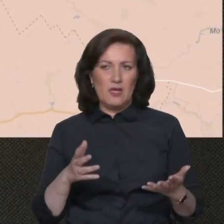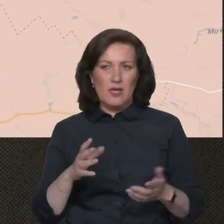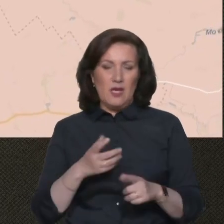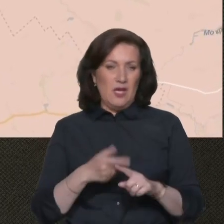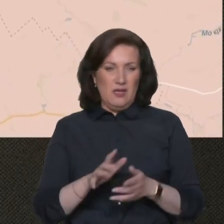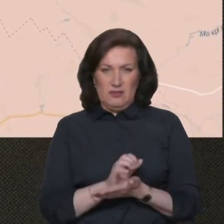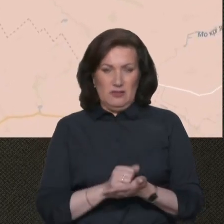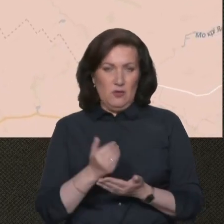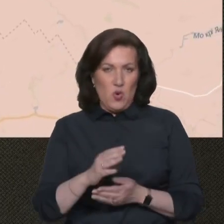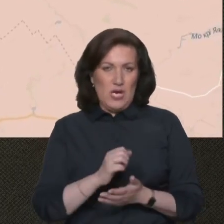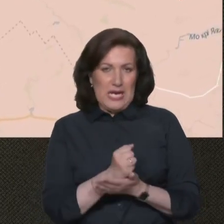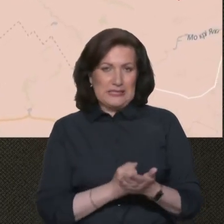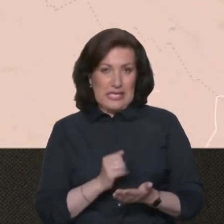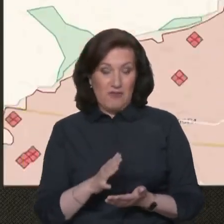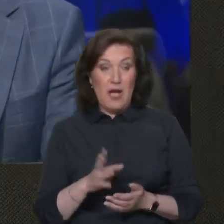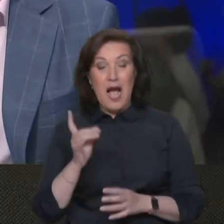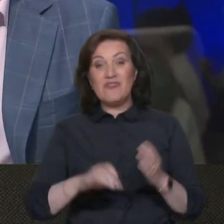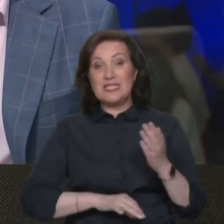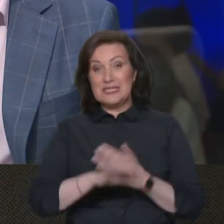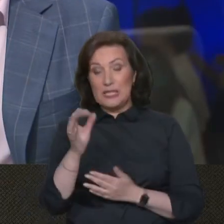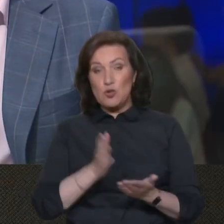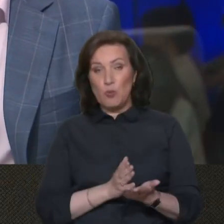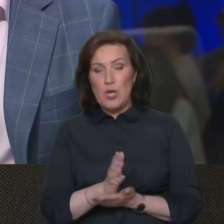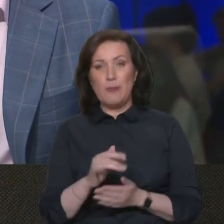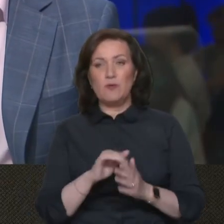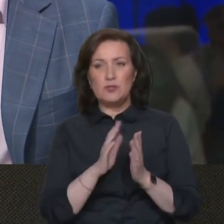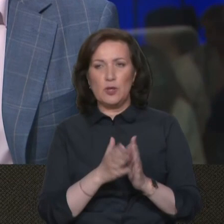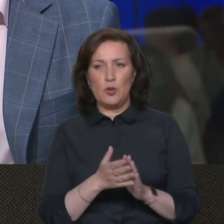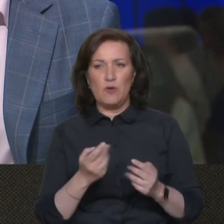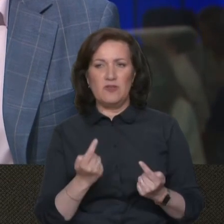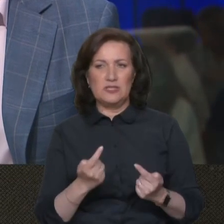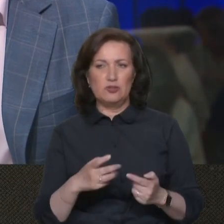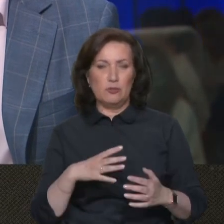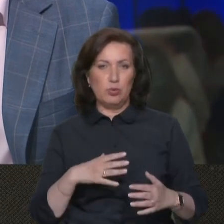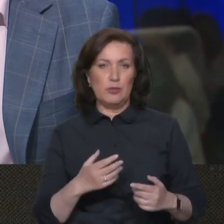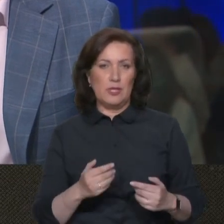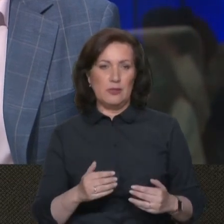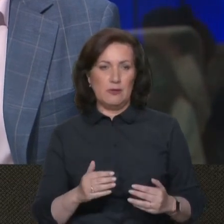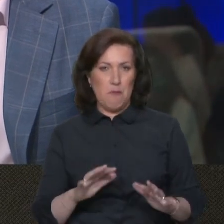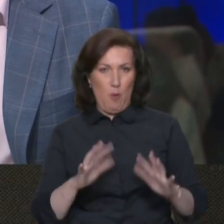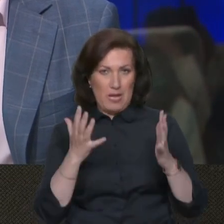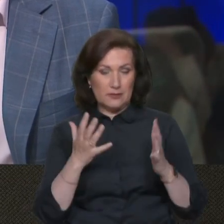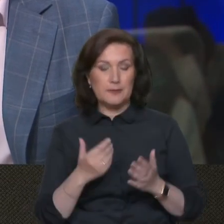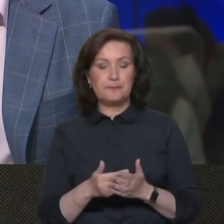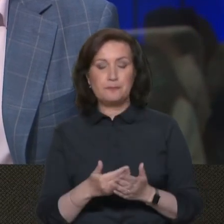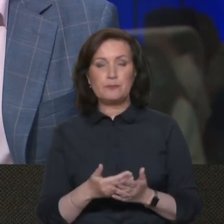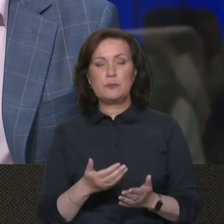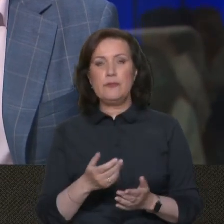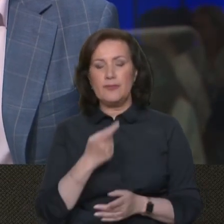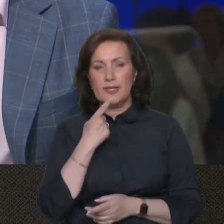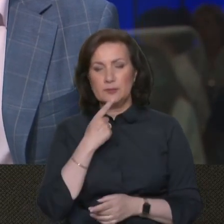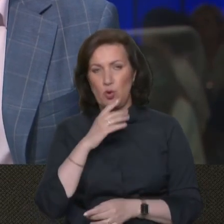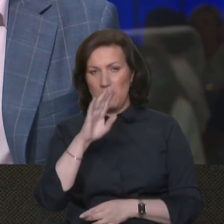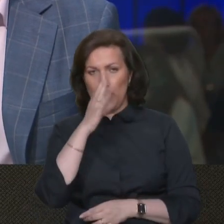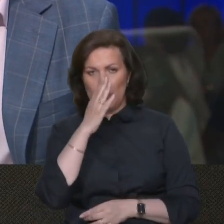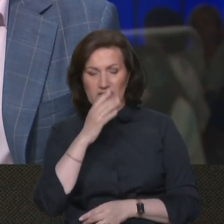резерви. Що стосується східного напрямку загалом, то визначно були наступні елементи, а саме спроба